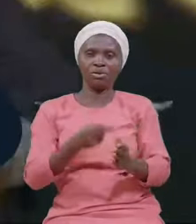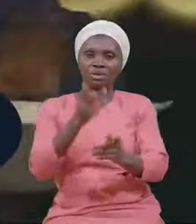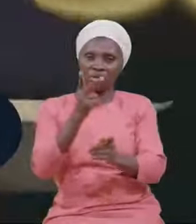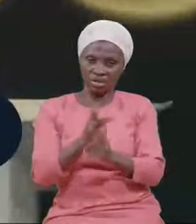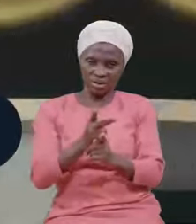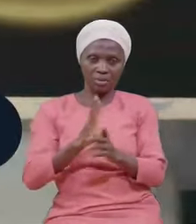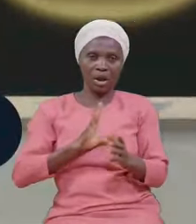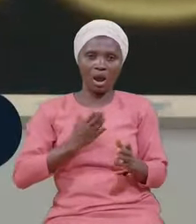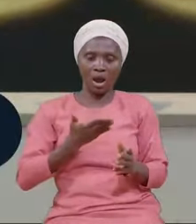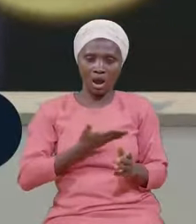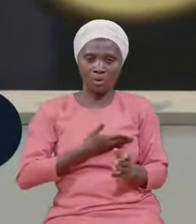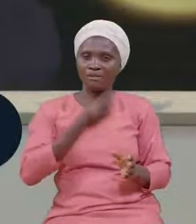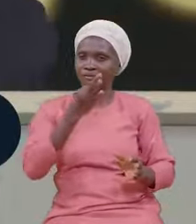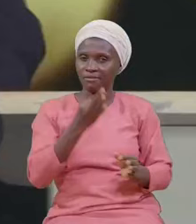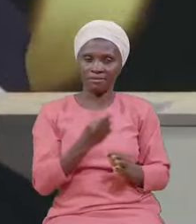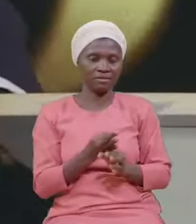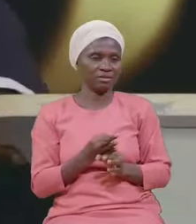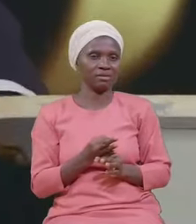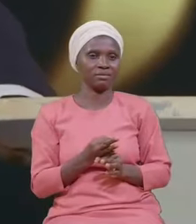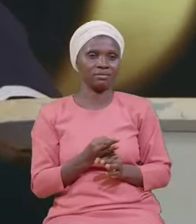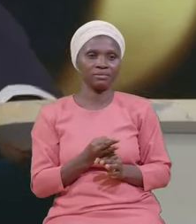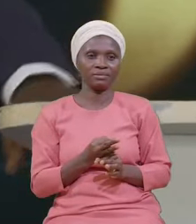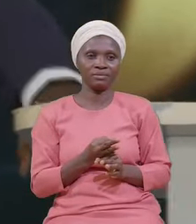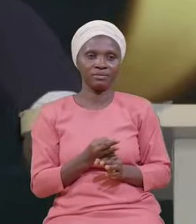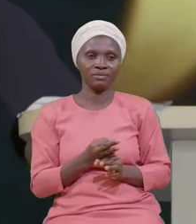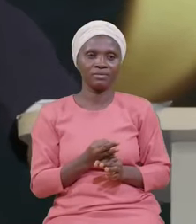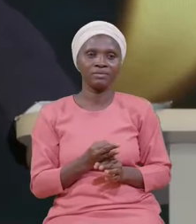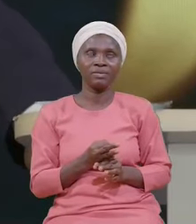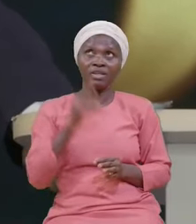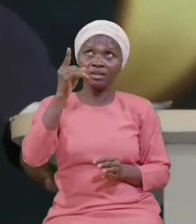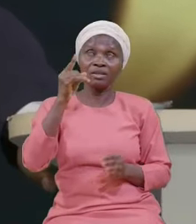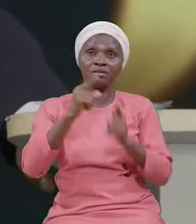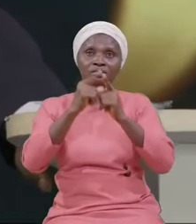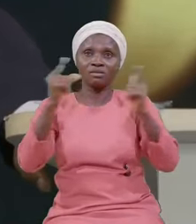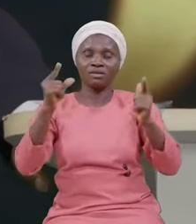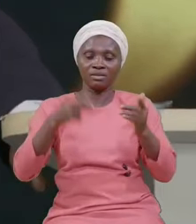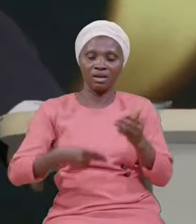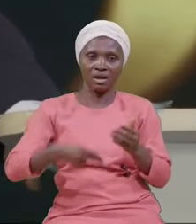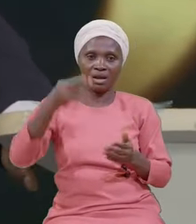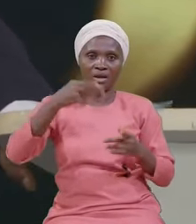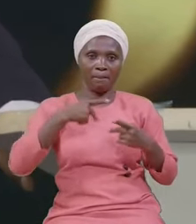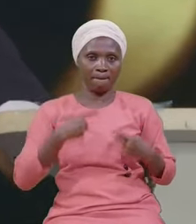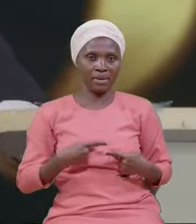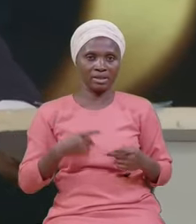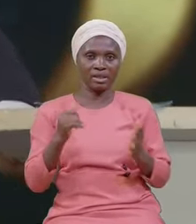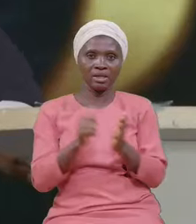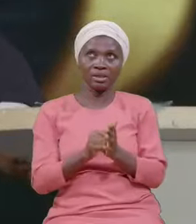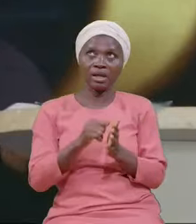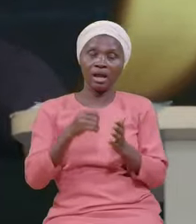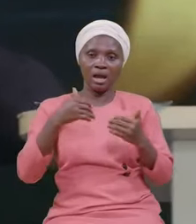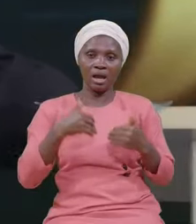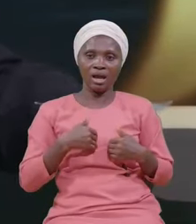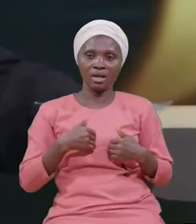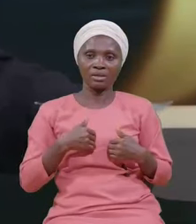dans la foi que nous professons. Il se réfère à Jésus et il est le grand souverain sacrificateur qui a